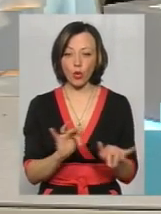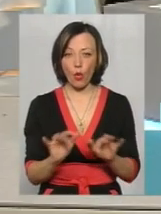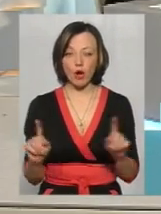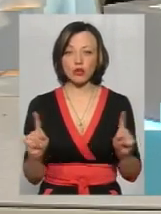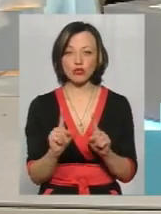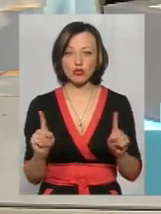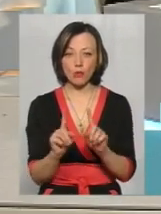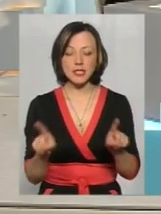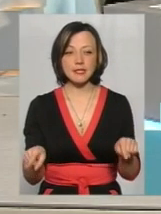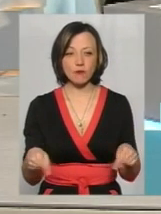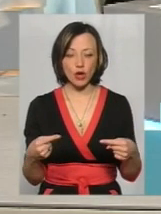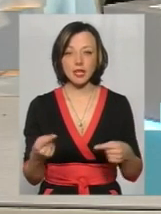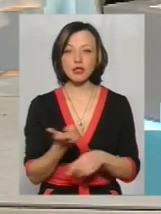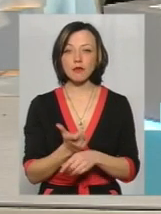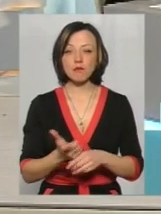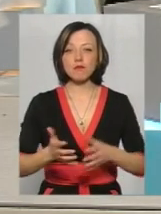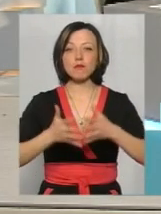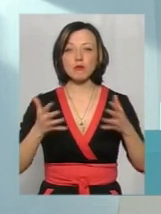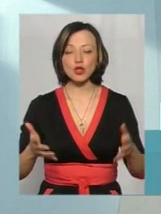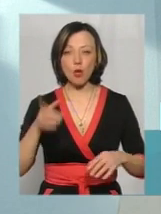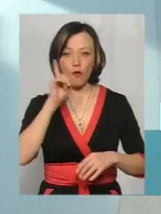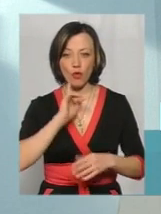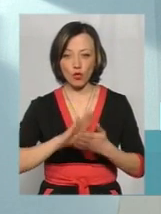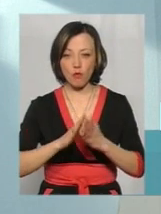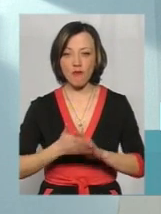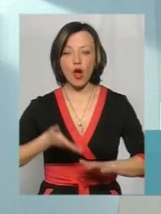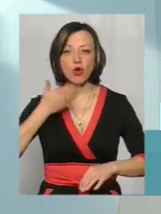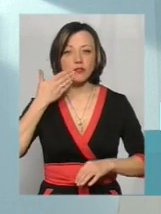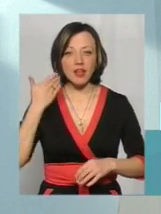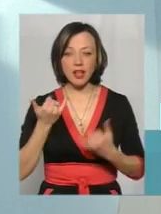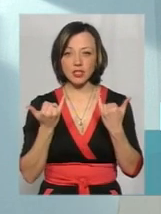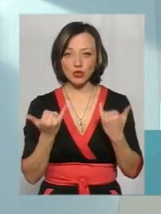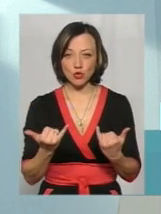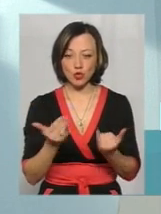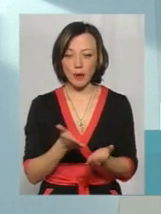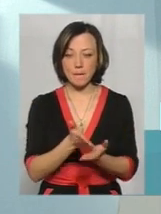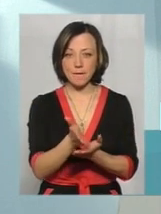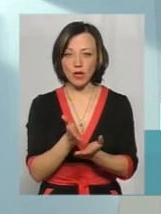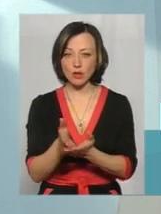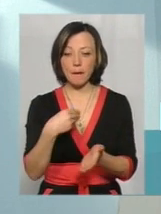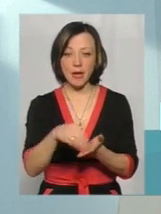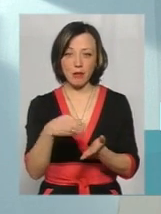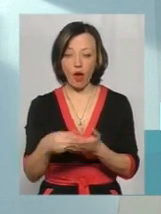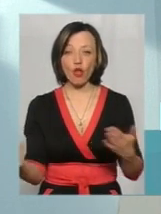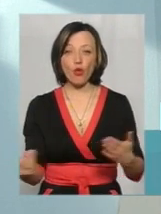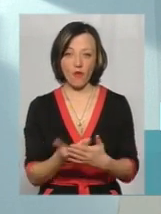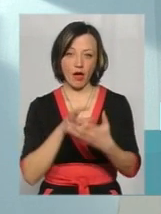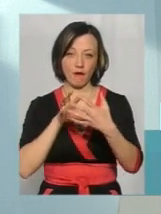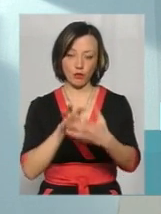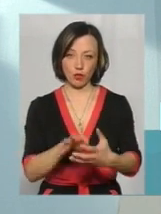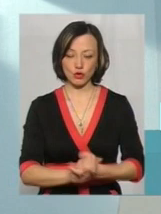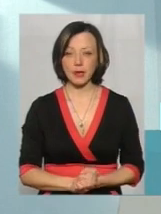щоб створити ще більш комфортні умови, розвантажити існуючі маршрути, придбавши нові транспортні